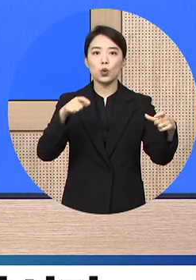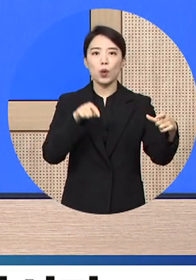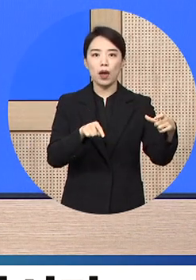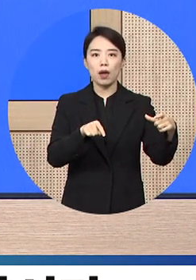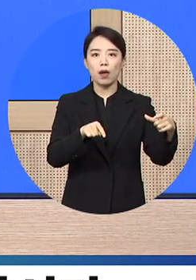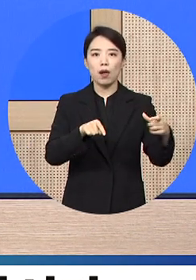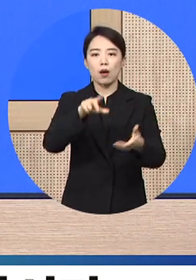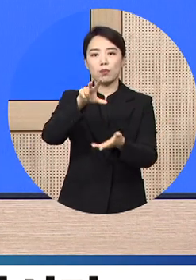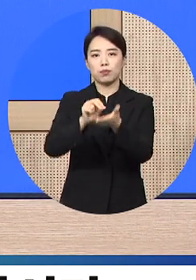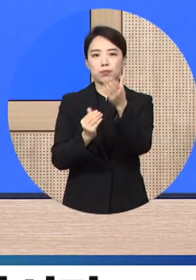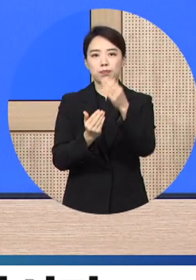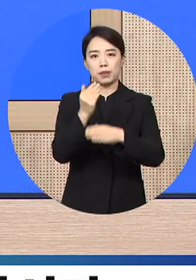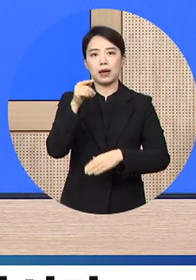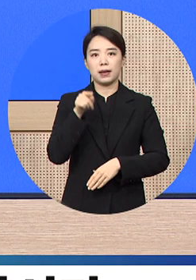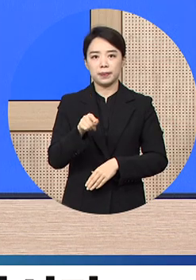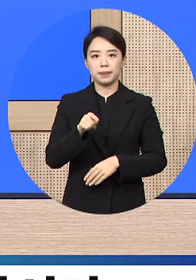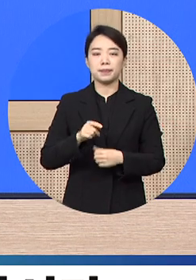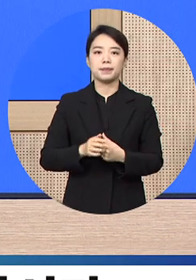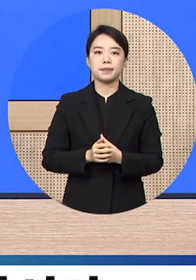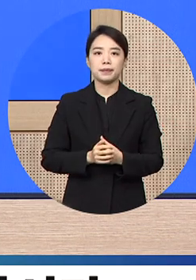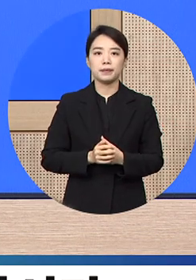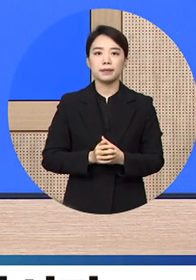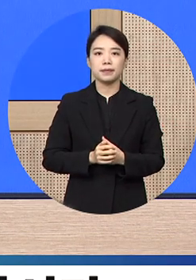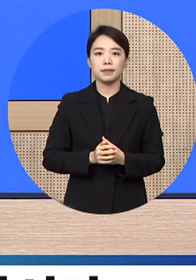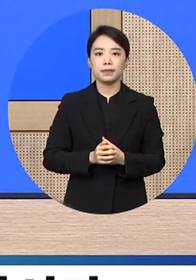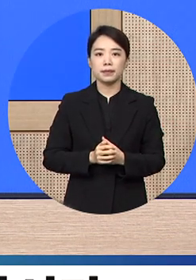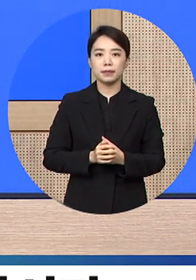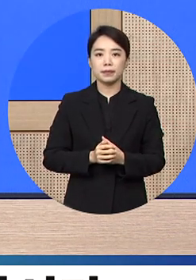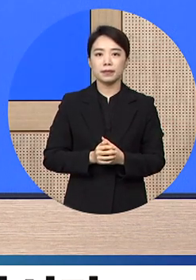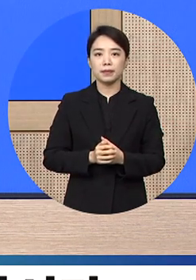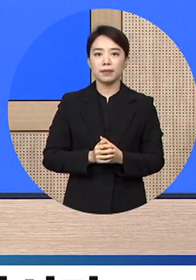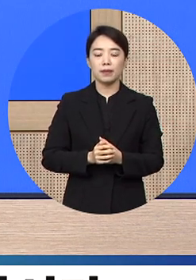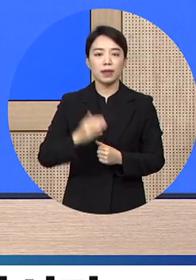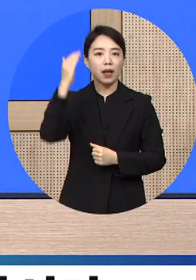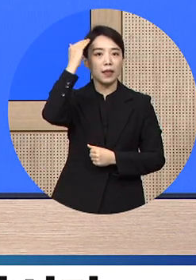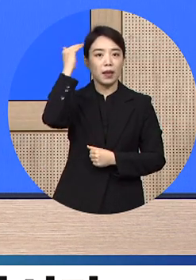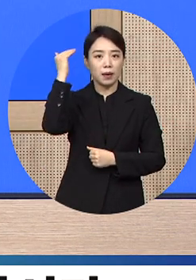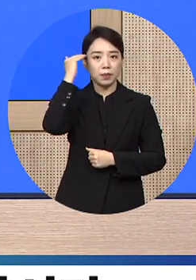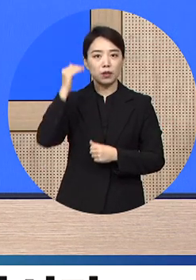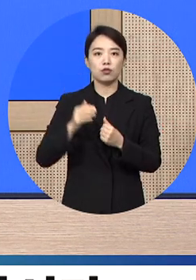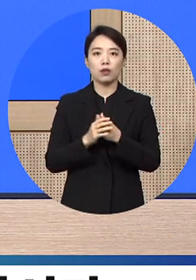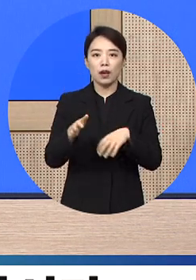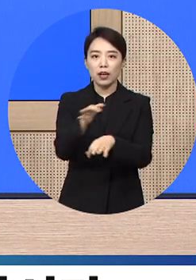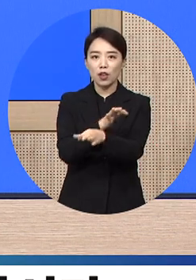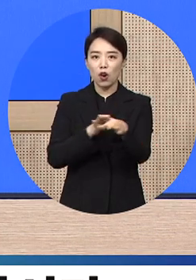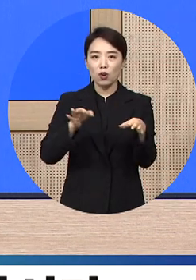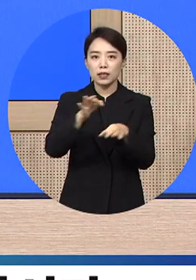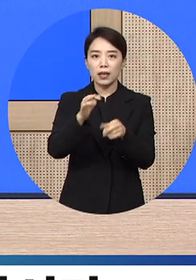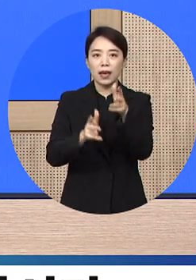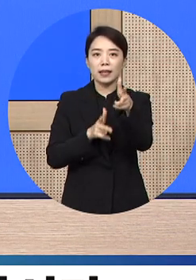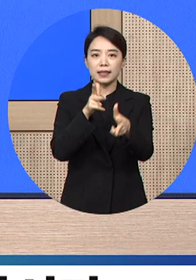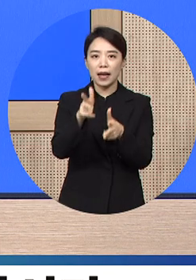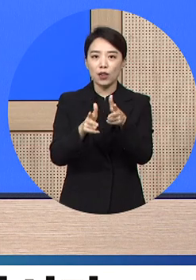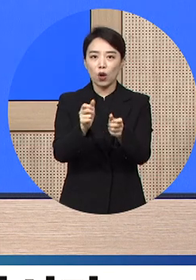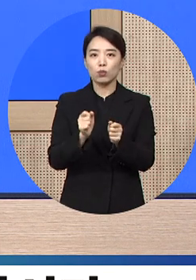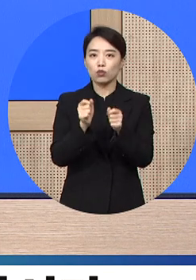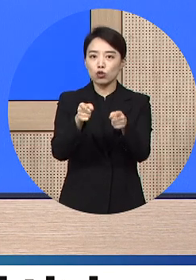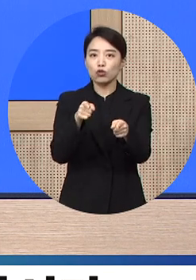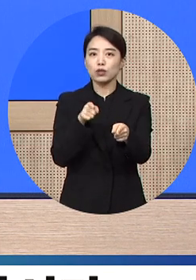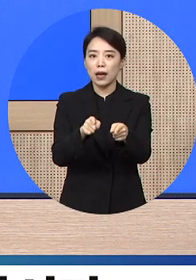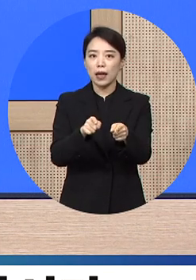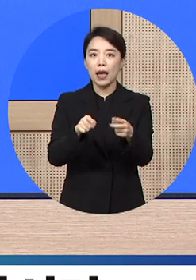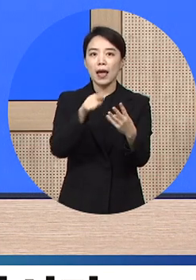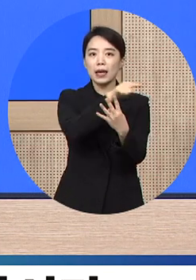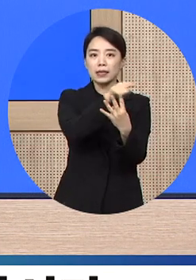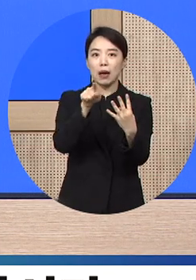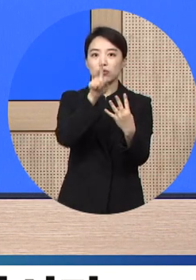빨간 경고등이 켜졌습니다. 대한민국의 경제, 산업, 투자의 4분의